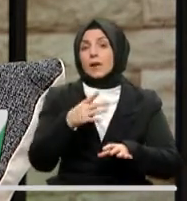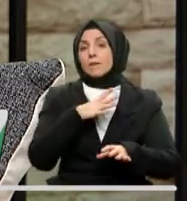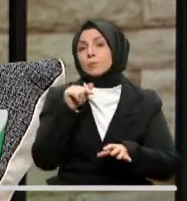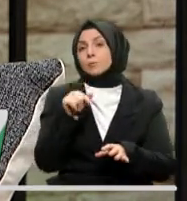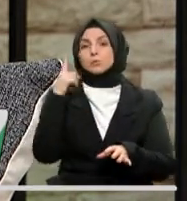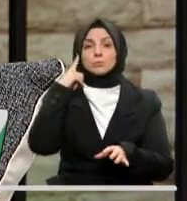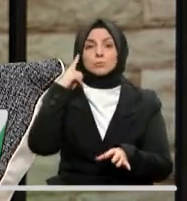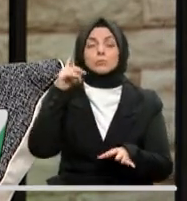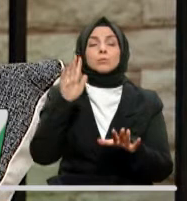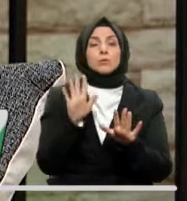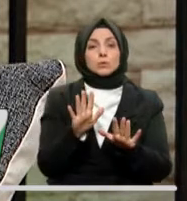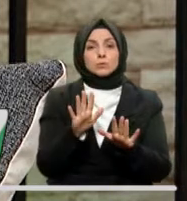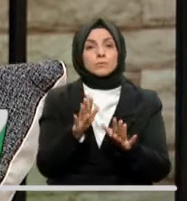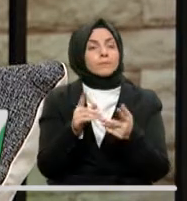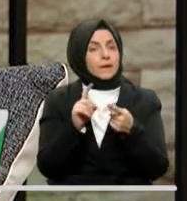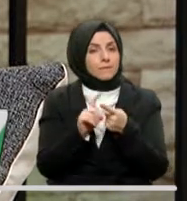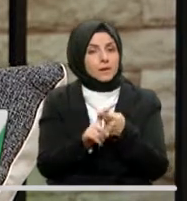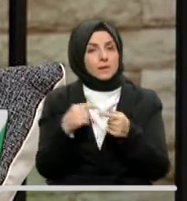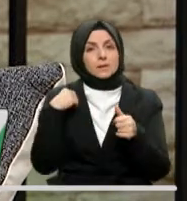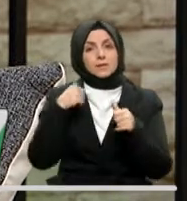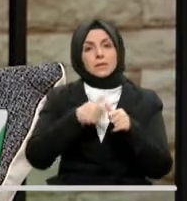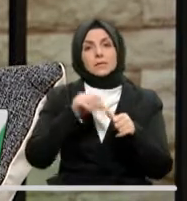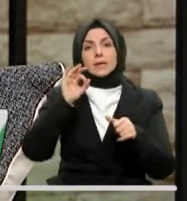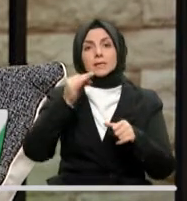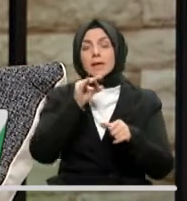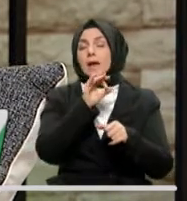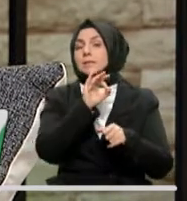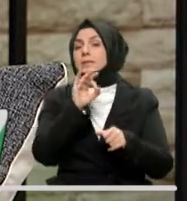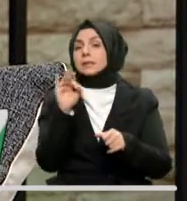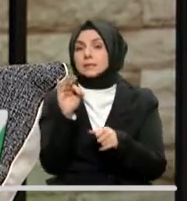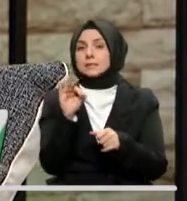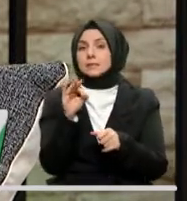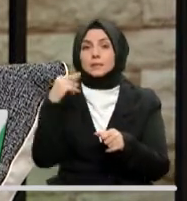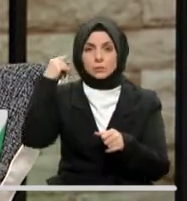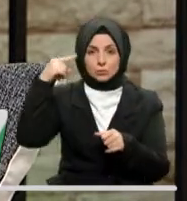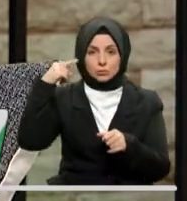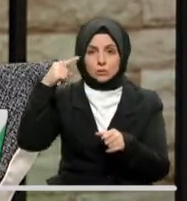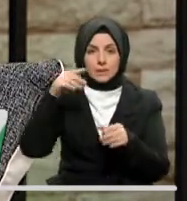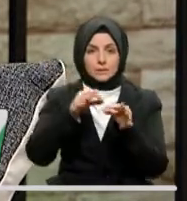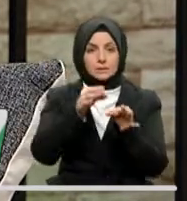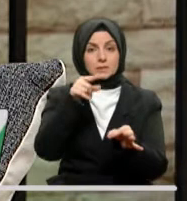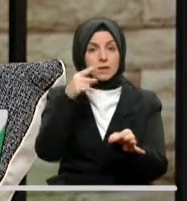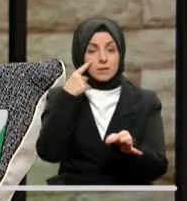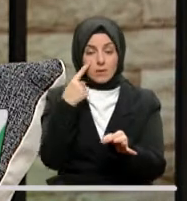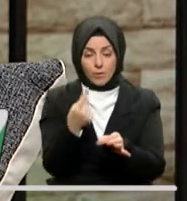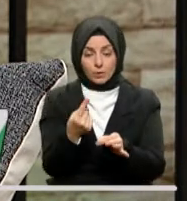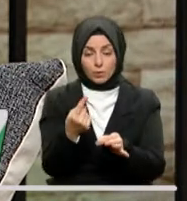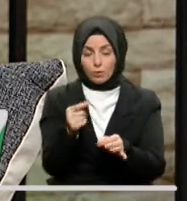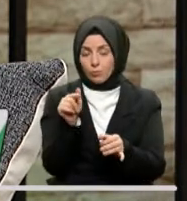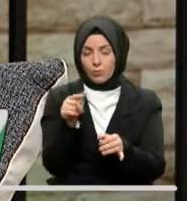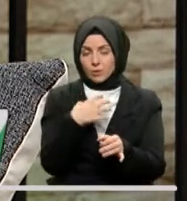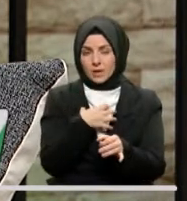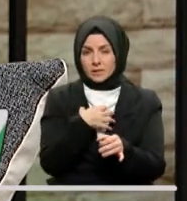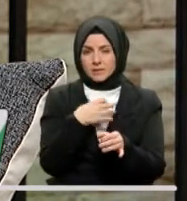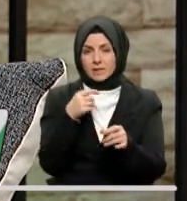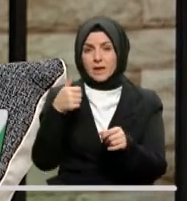haline geliyor Ve yine değersiz insanlara bak değersizlik algısı olan insanlara baktığımız da kendilerine olumlu